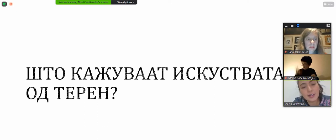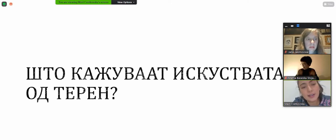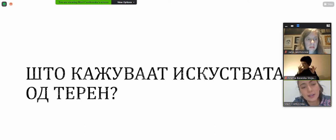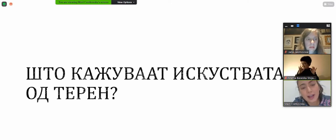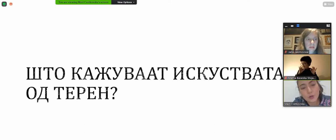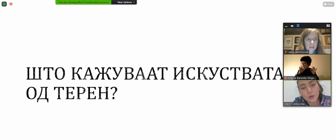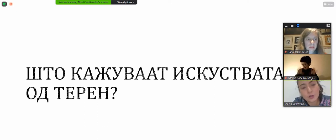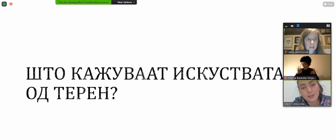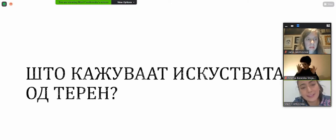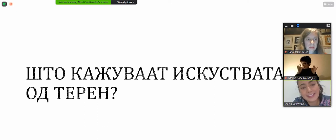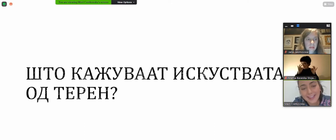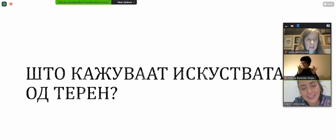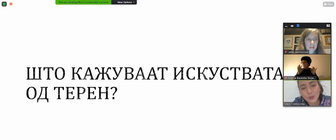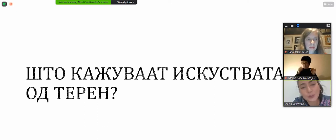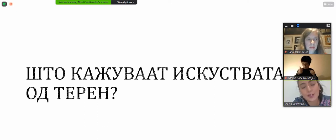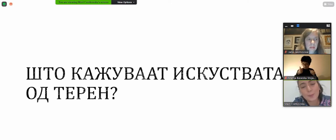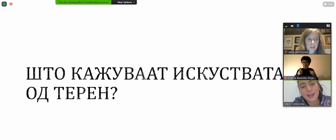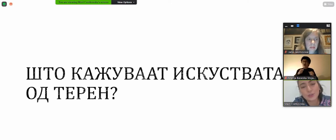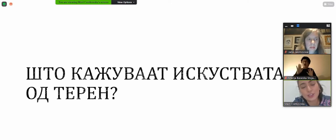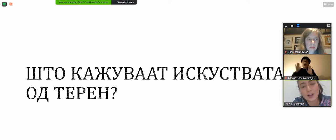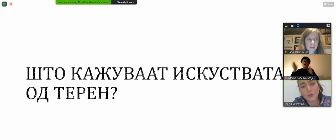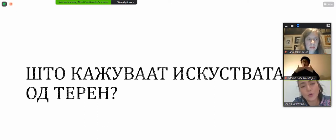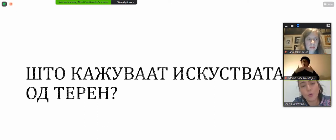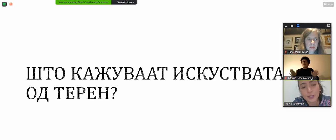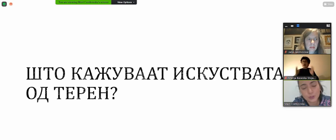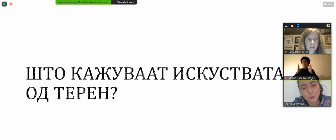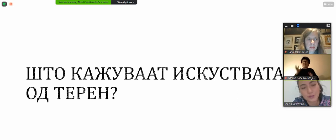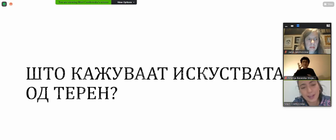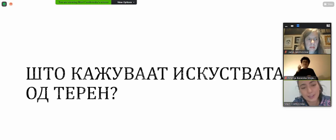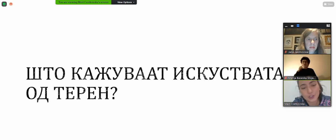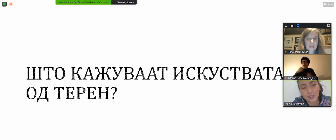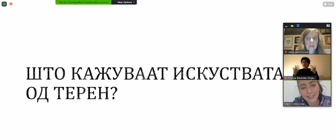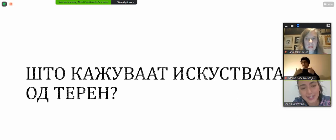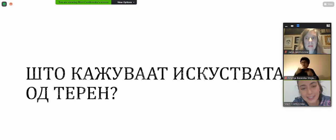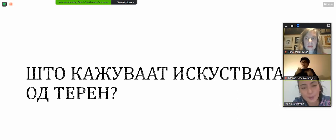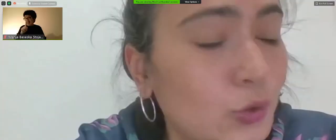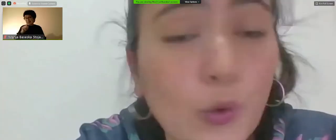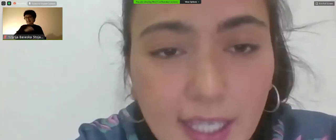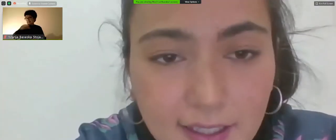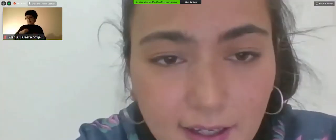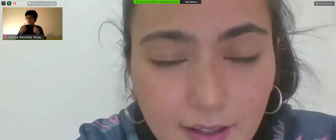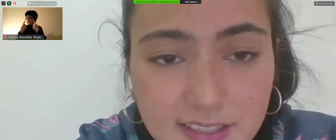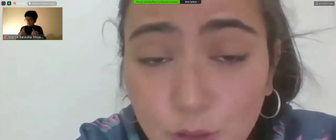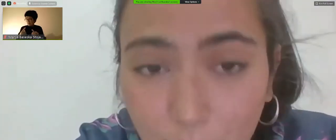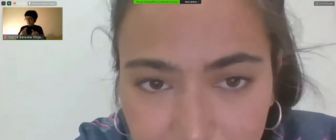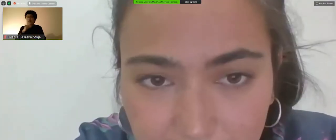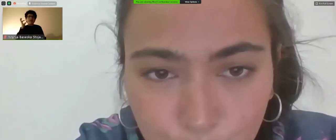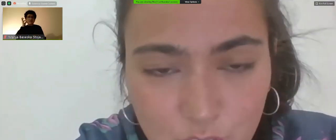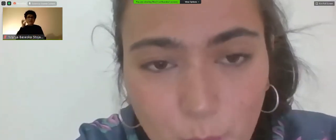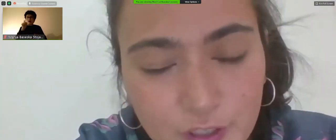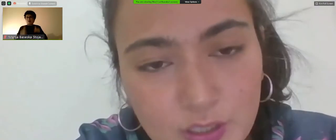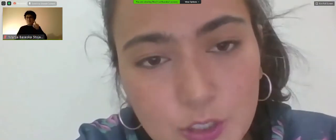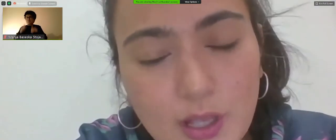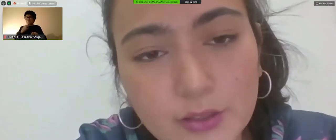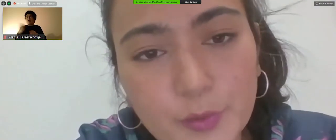како неја и се утвара патот и како она добива надежд дека неја сама. Дуа ја на едукација